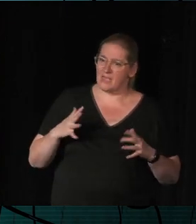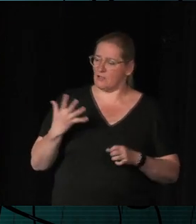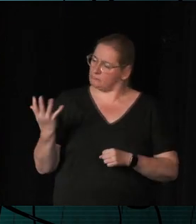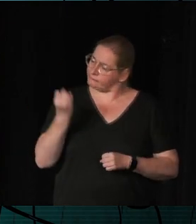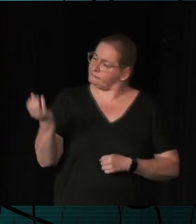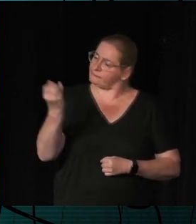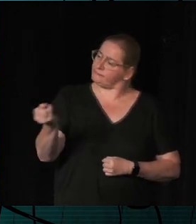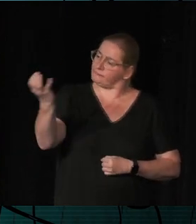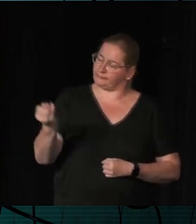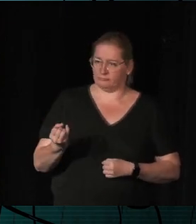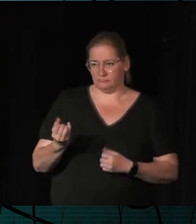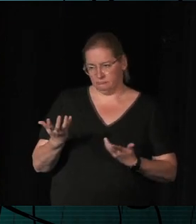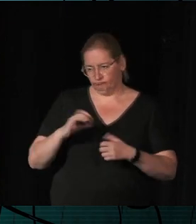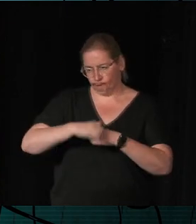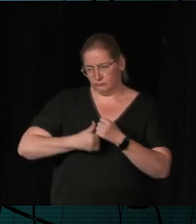autres, quoi.